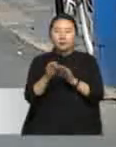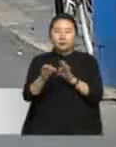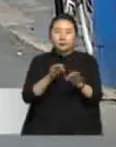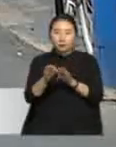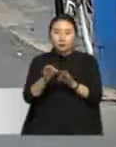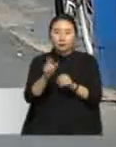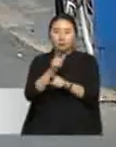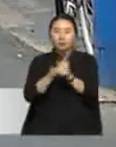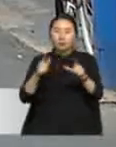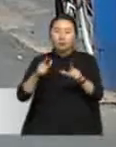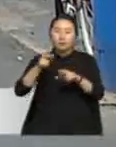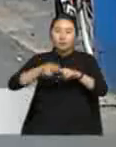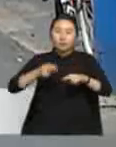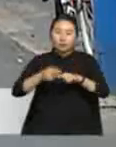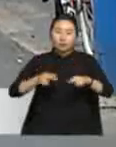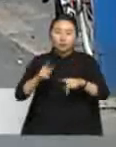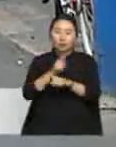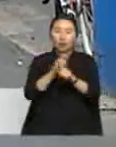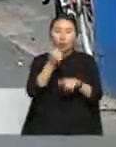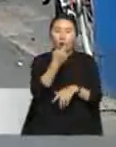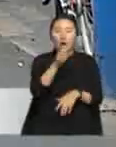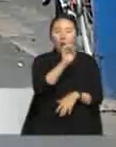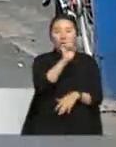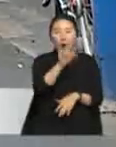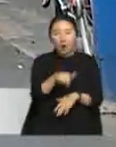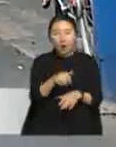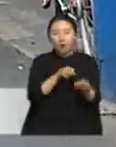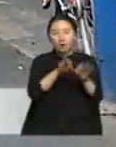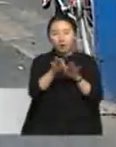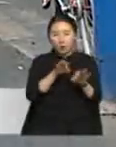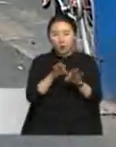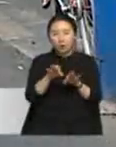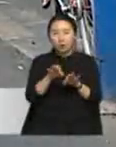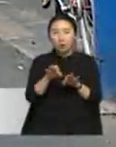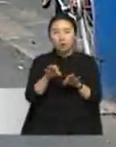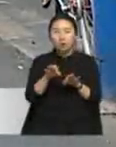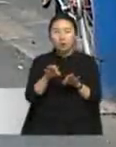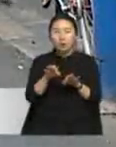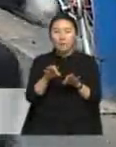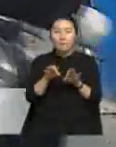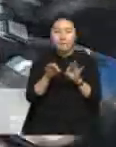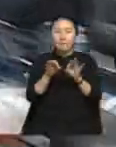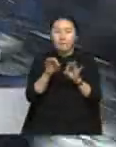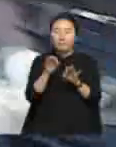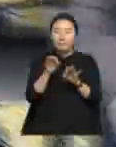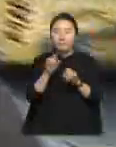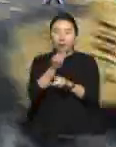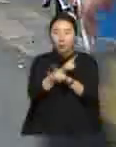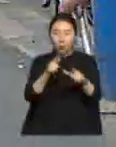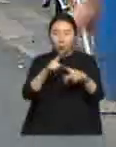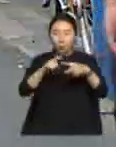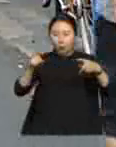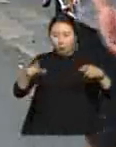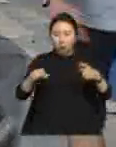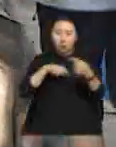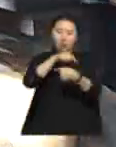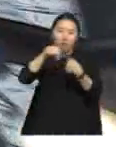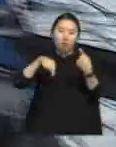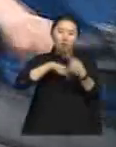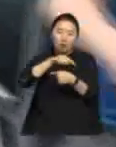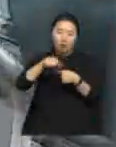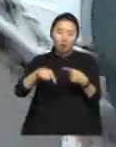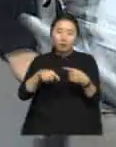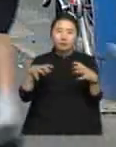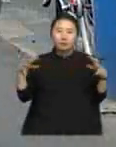주방가구 거리라든지 주변의 화학시장, 그다음에 신당동의 백학시장과 동대문 상권 아우르는